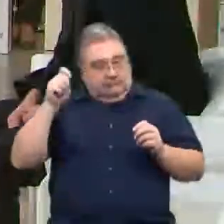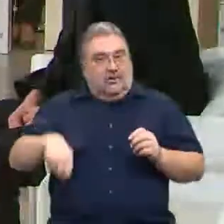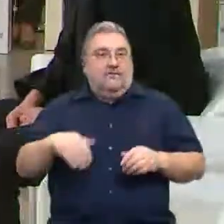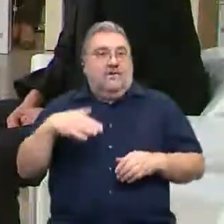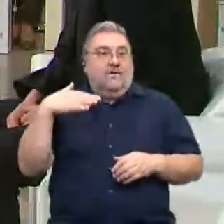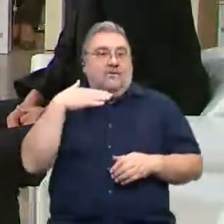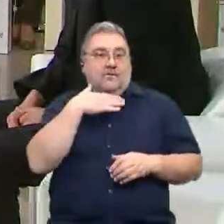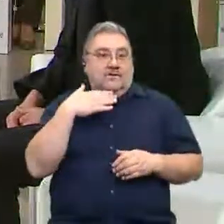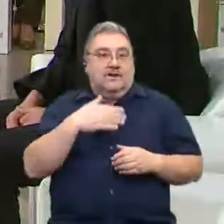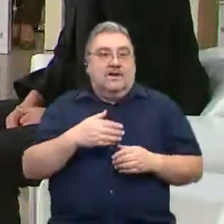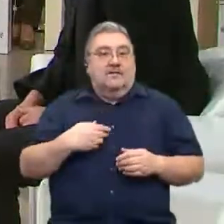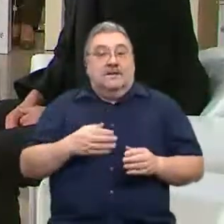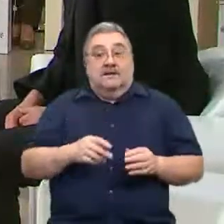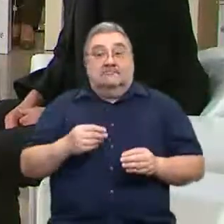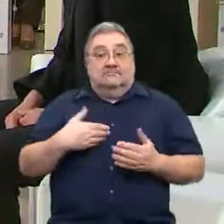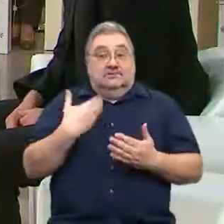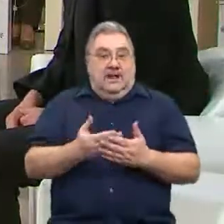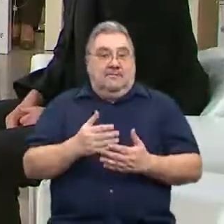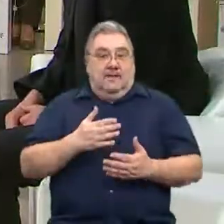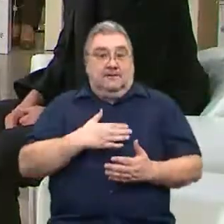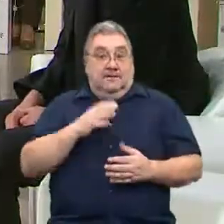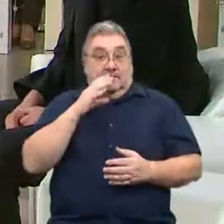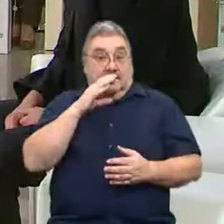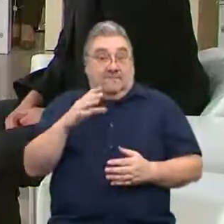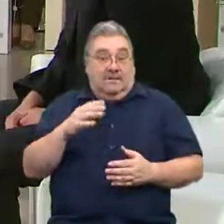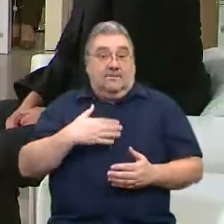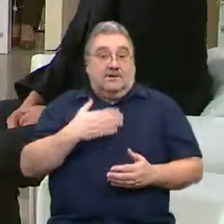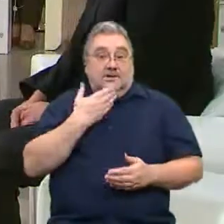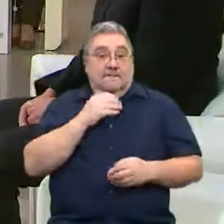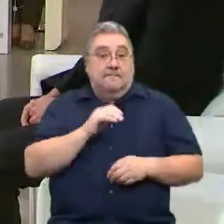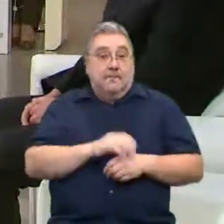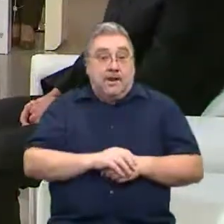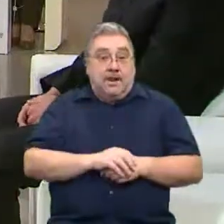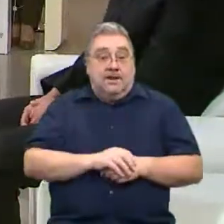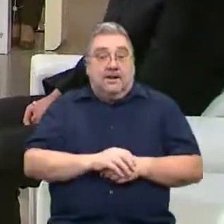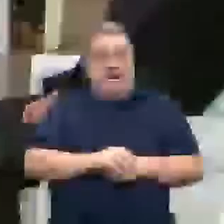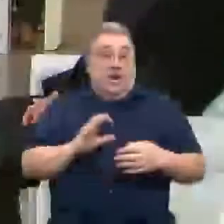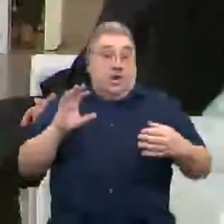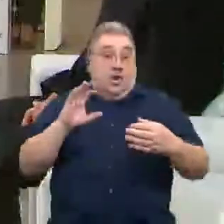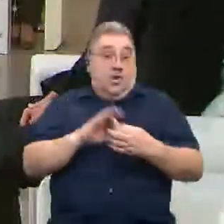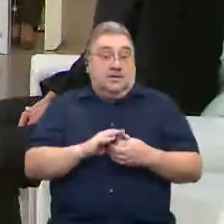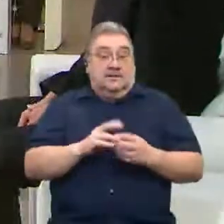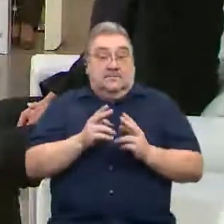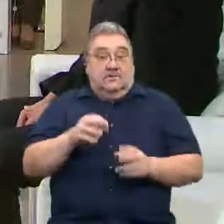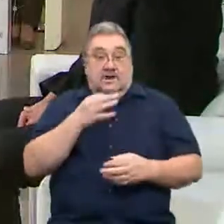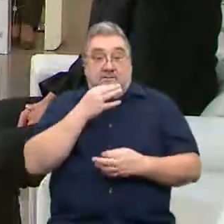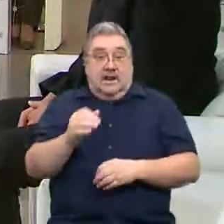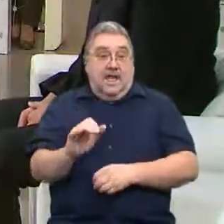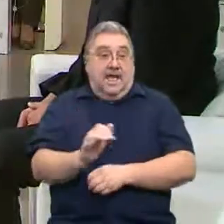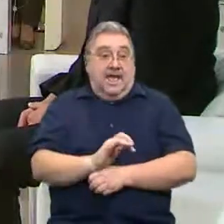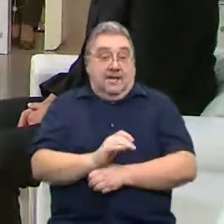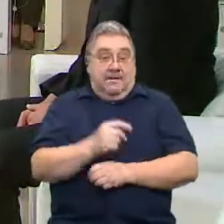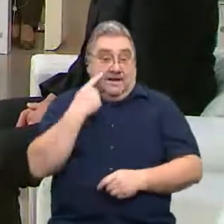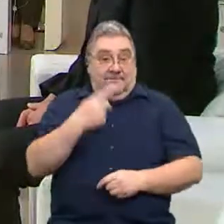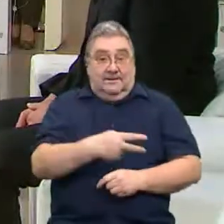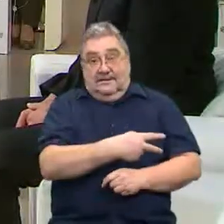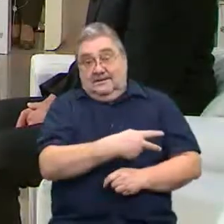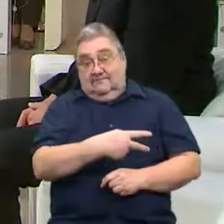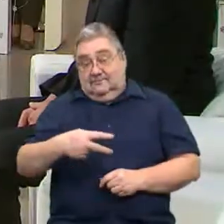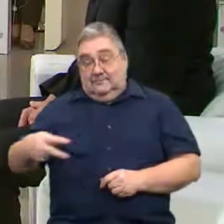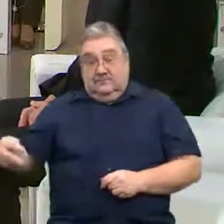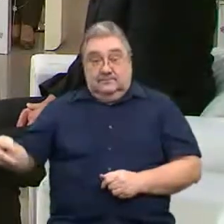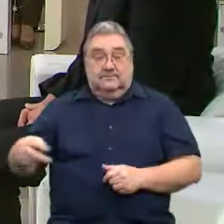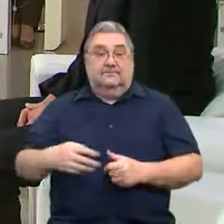My už vás teď, pane doktore, předáme našim divákům do naší poradny. Připomínám kontakty, na kterých se můžete ptát. E-mail